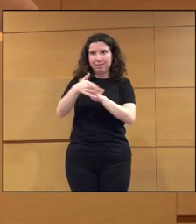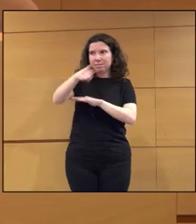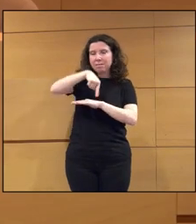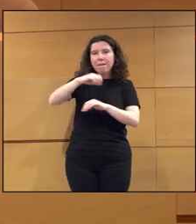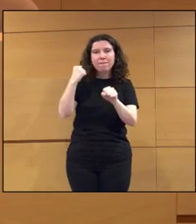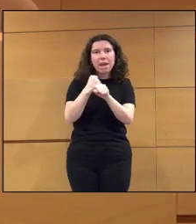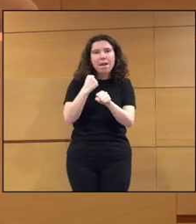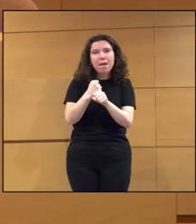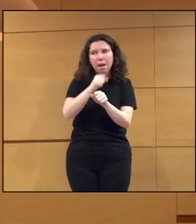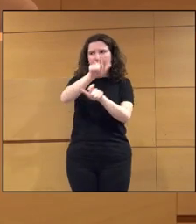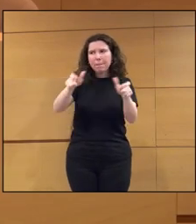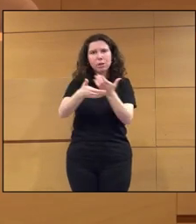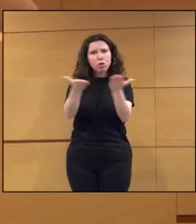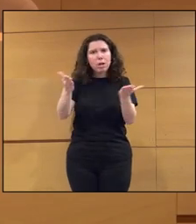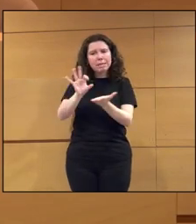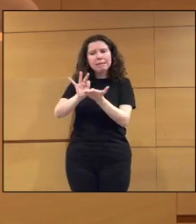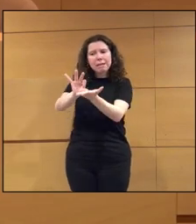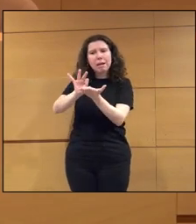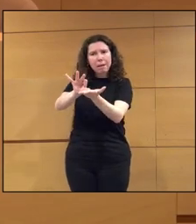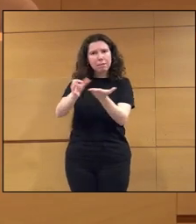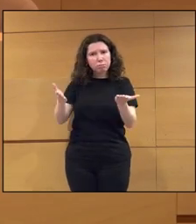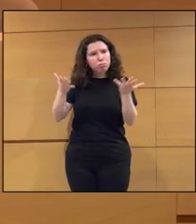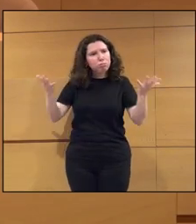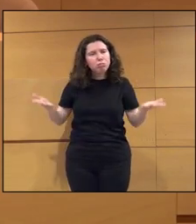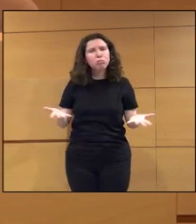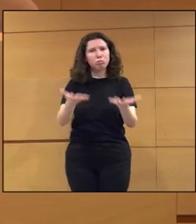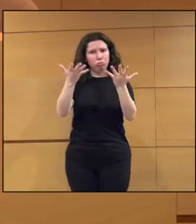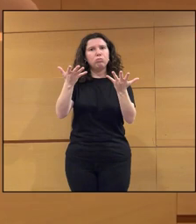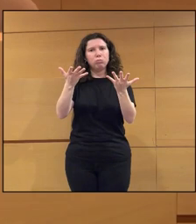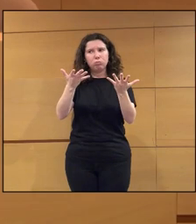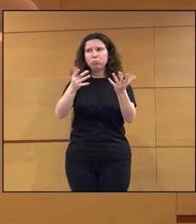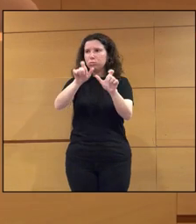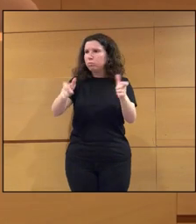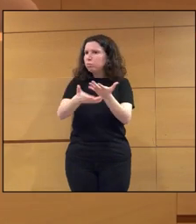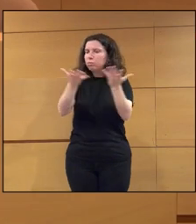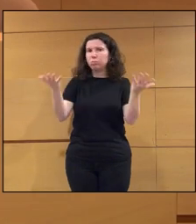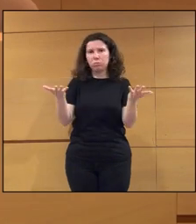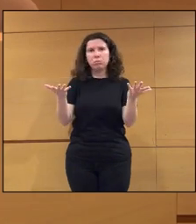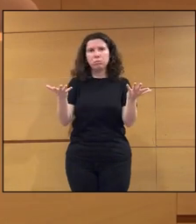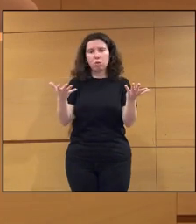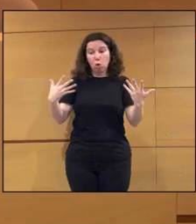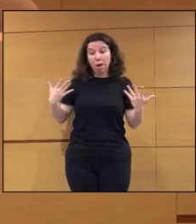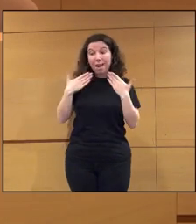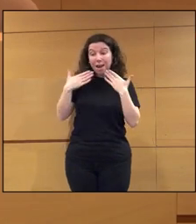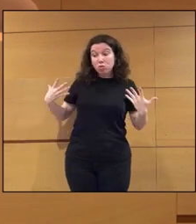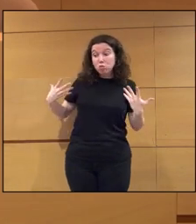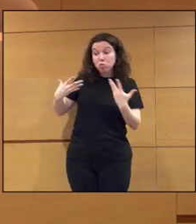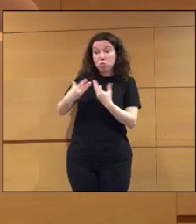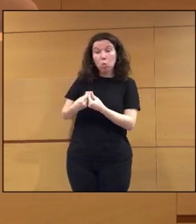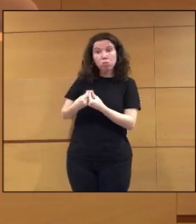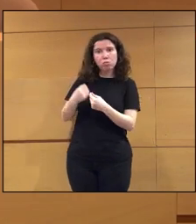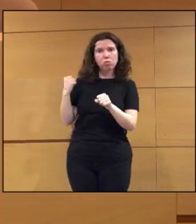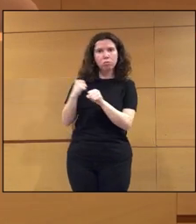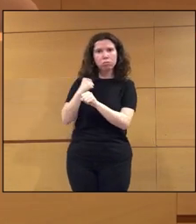servei a la ciutadania del país. Us encoratjo a totes i tots en què junts aconseguim trencar d'una vegada per